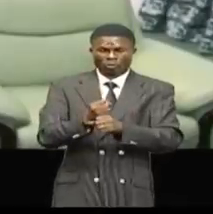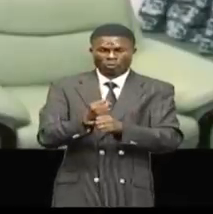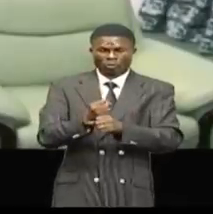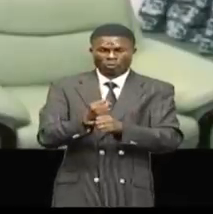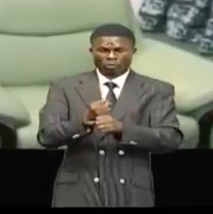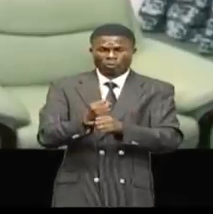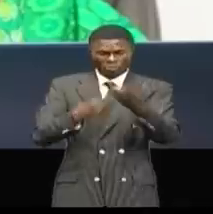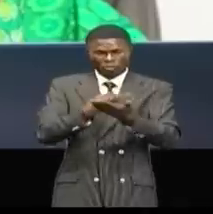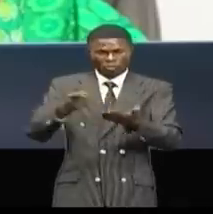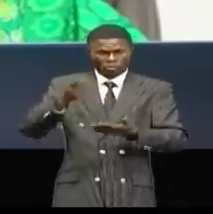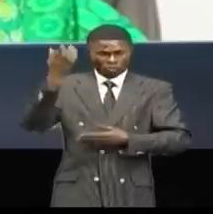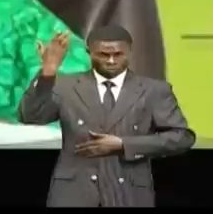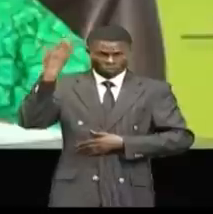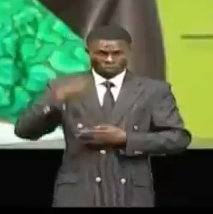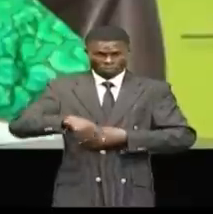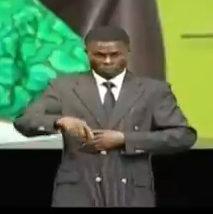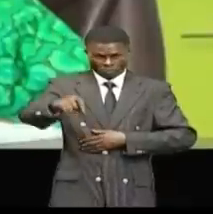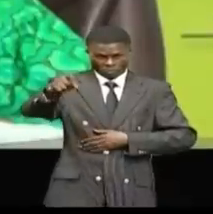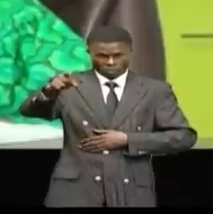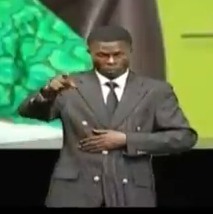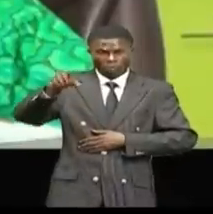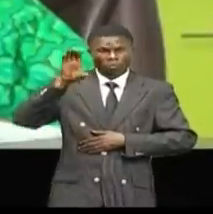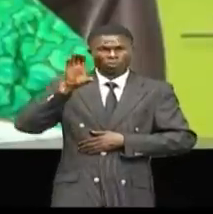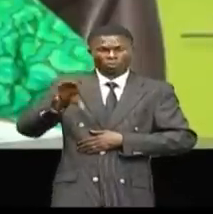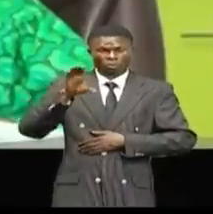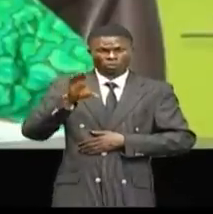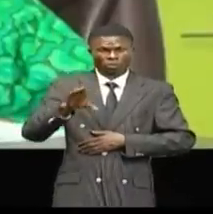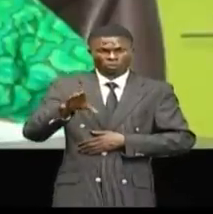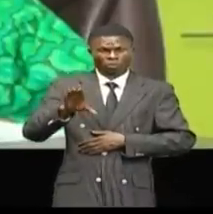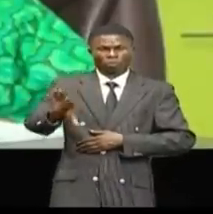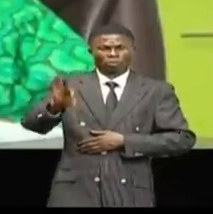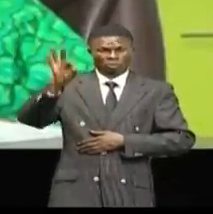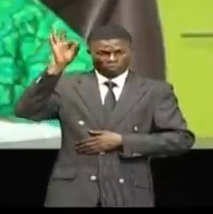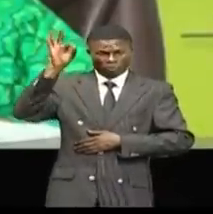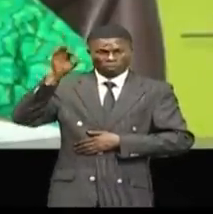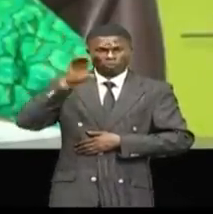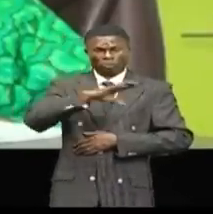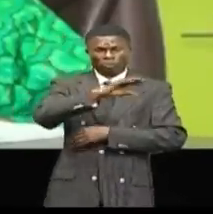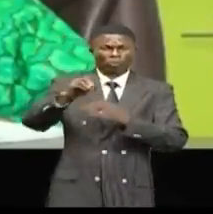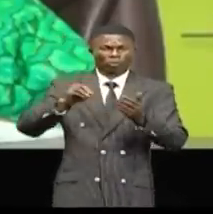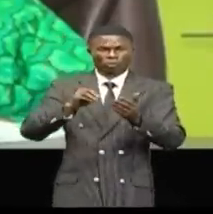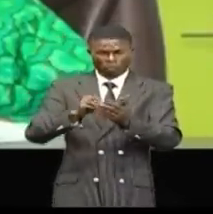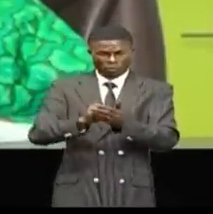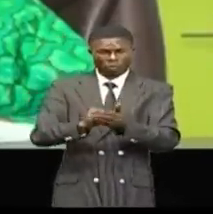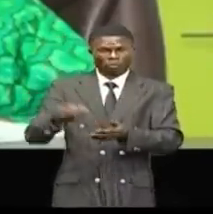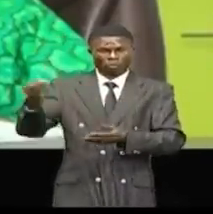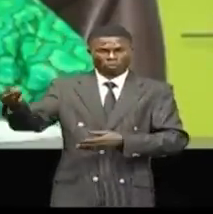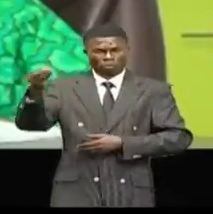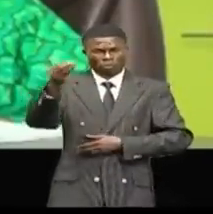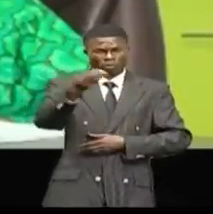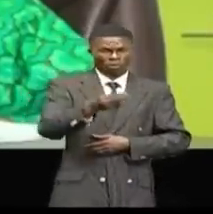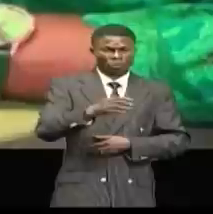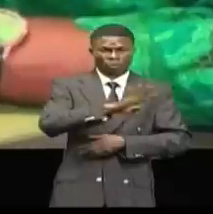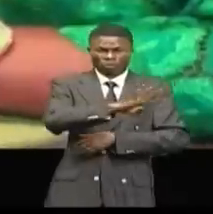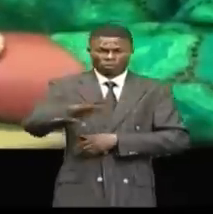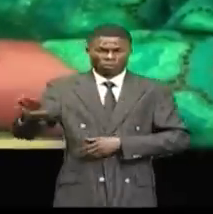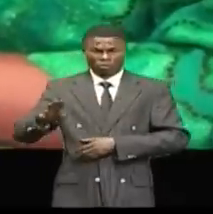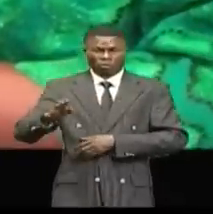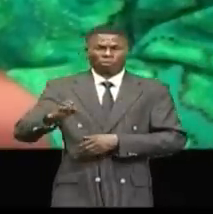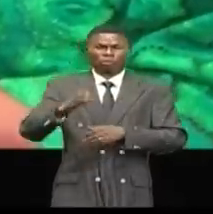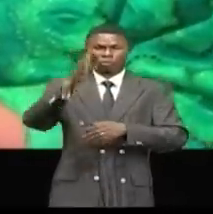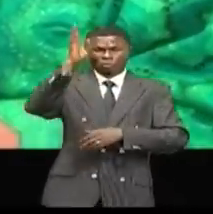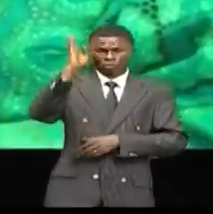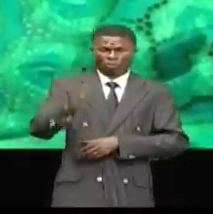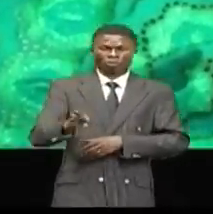prochaine au niveau de banques commerciales payeuses qui ont été approvisionnées par la Banque centrale pour tous les 4406